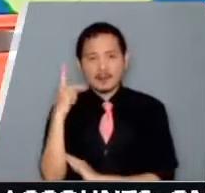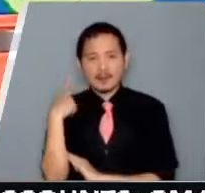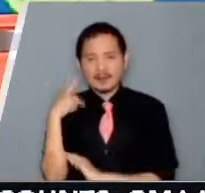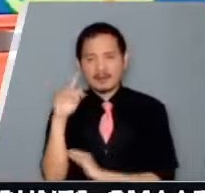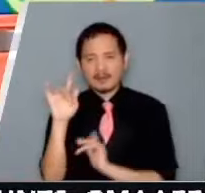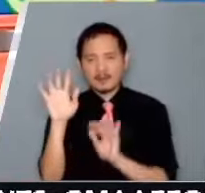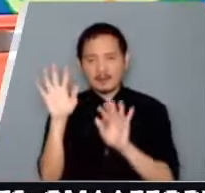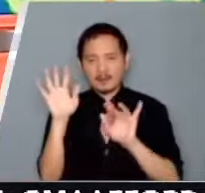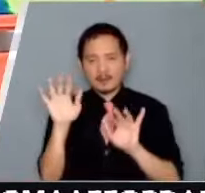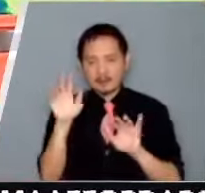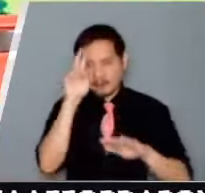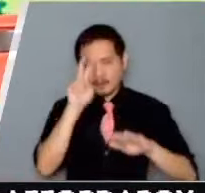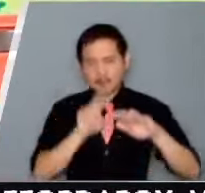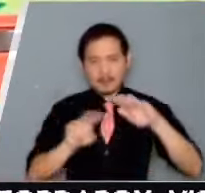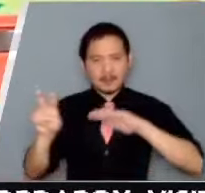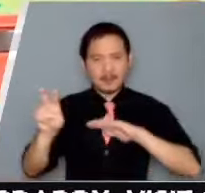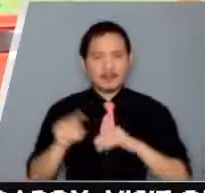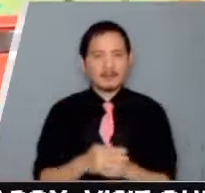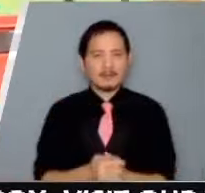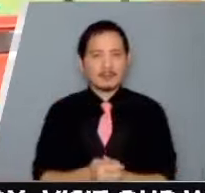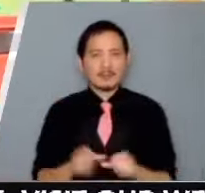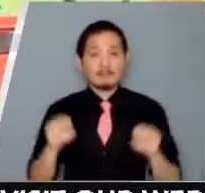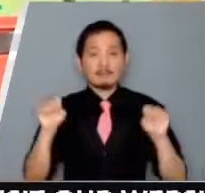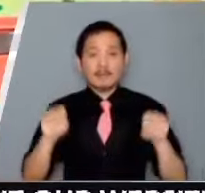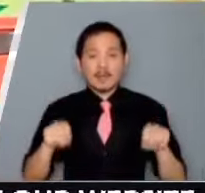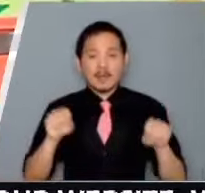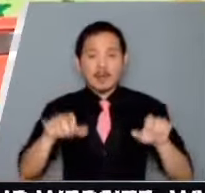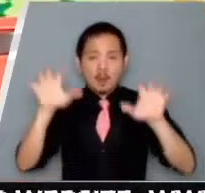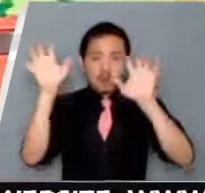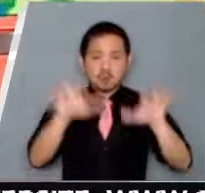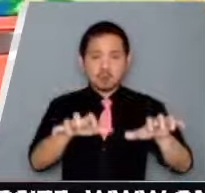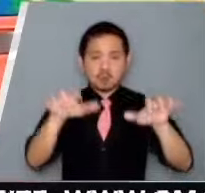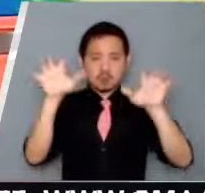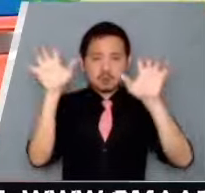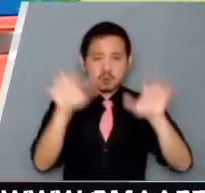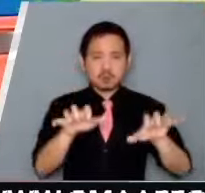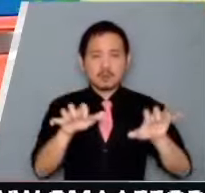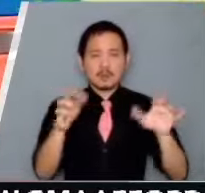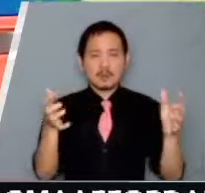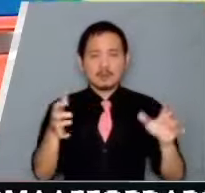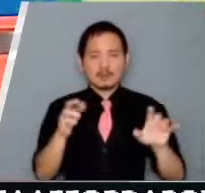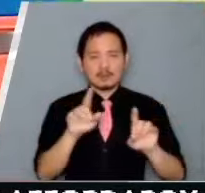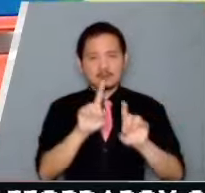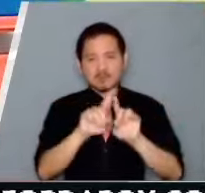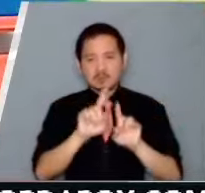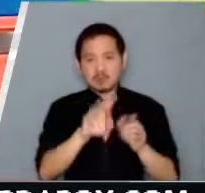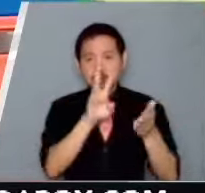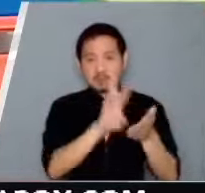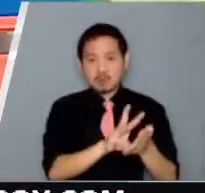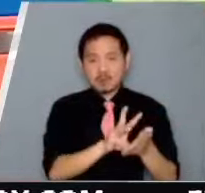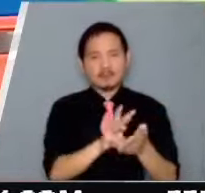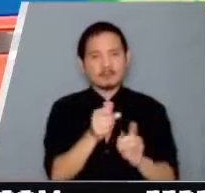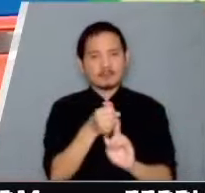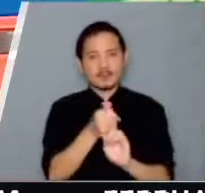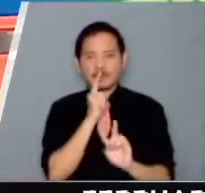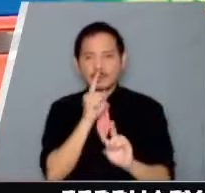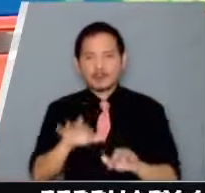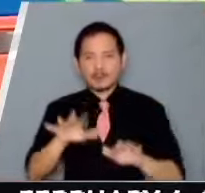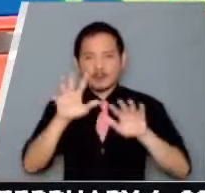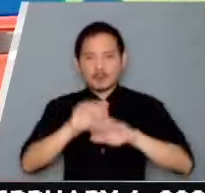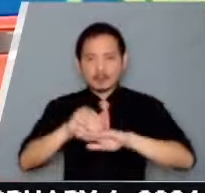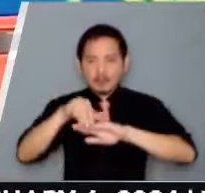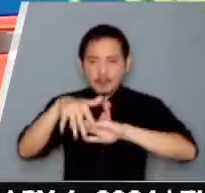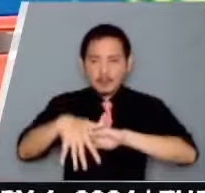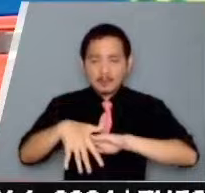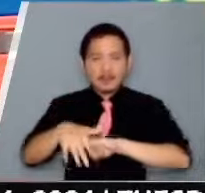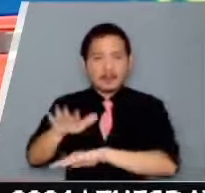Metro Weather. Posible naman po ang heavy to intense rain sa maaaring magdulot ng baha o kaya naman ang landslide. Pagsapit ng hapon, uuloy